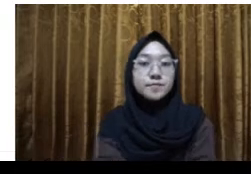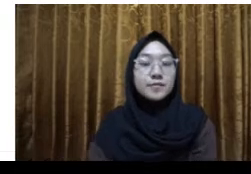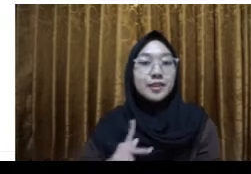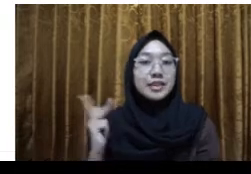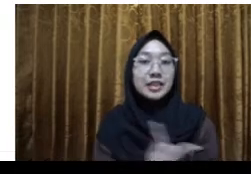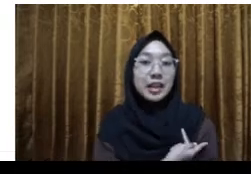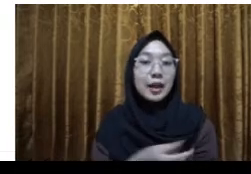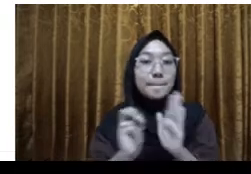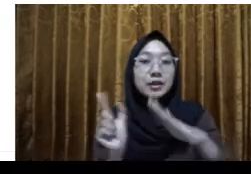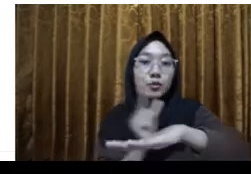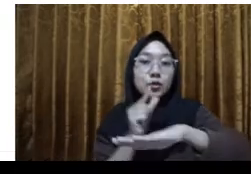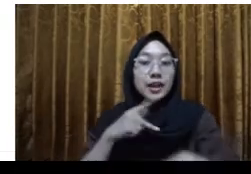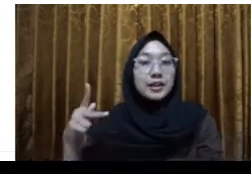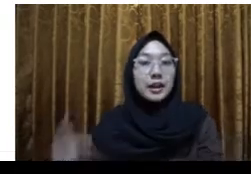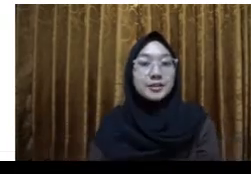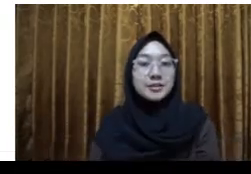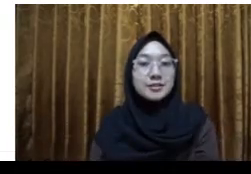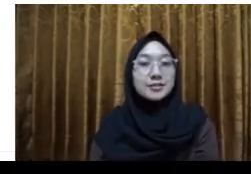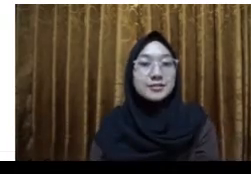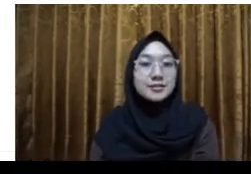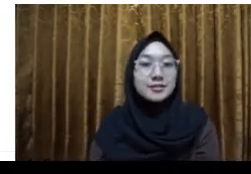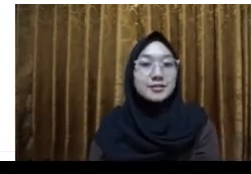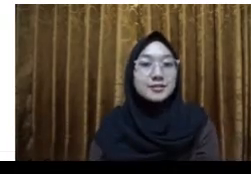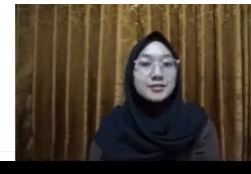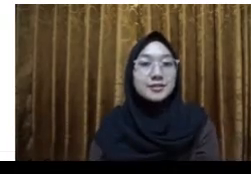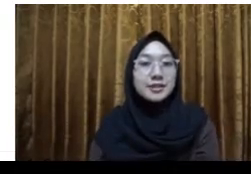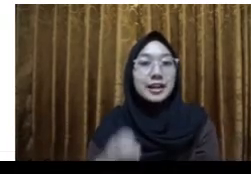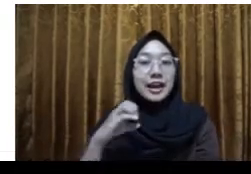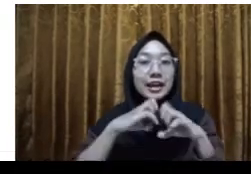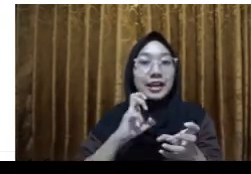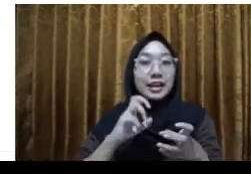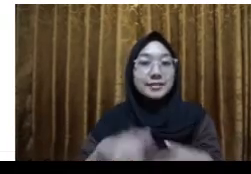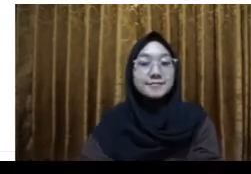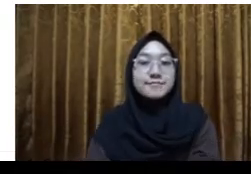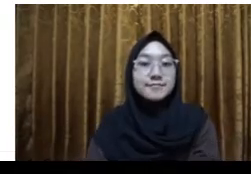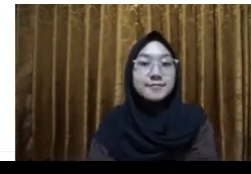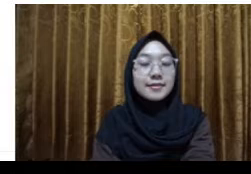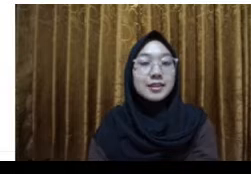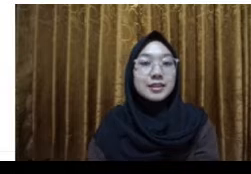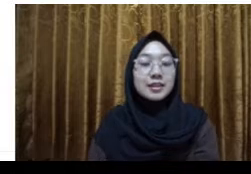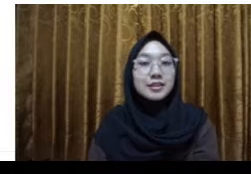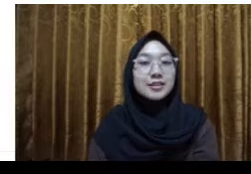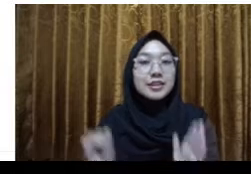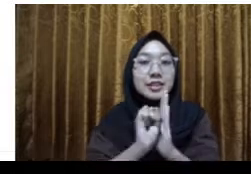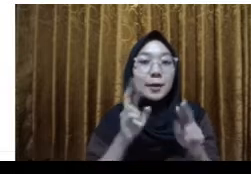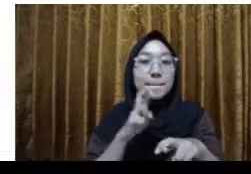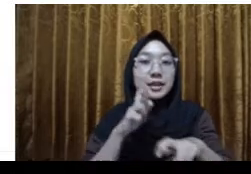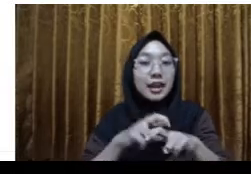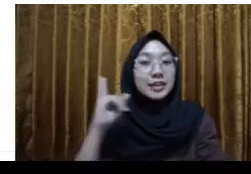namanya crack ya. Sebenarnya ini type